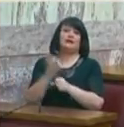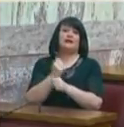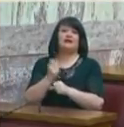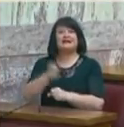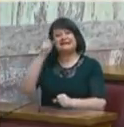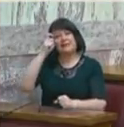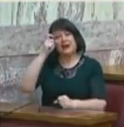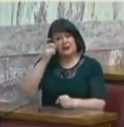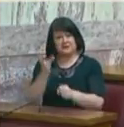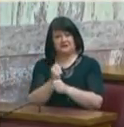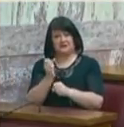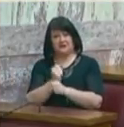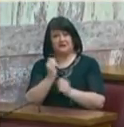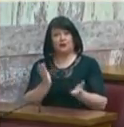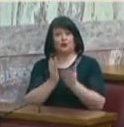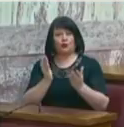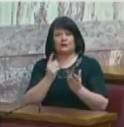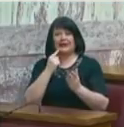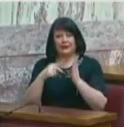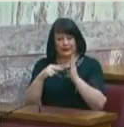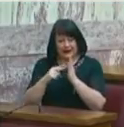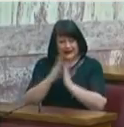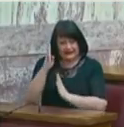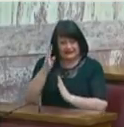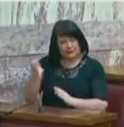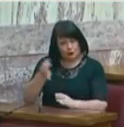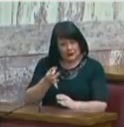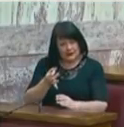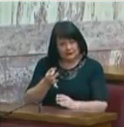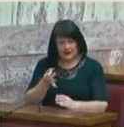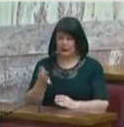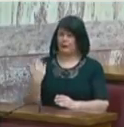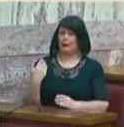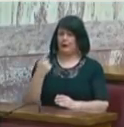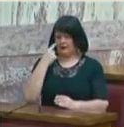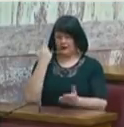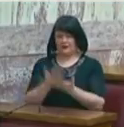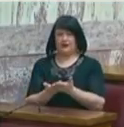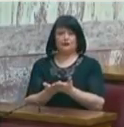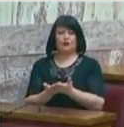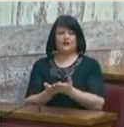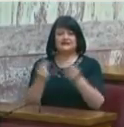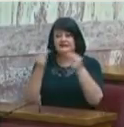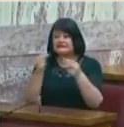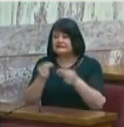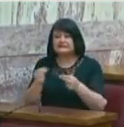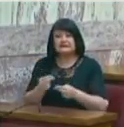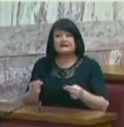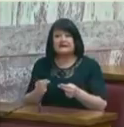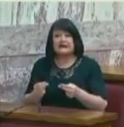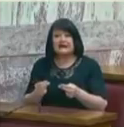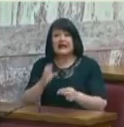Σαμαρά για το 2014, πρόσφατα αποδείχθηκε από τα στοιχεία τα ανεθωρημένα της